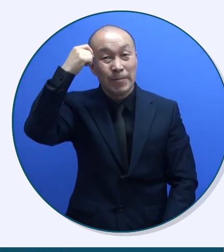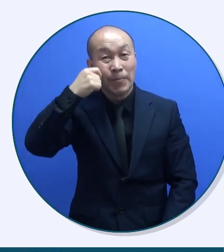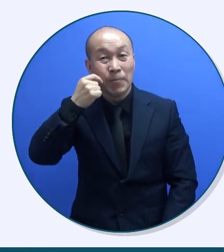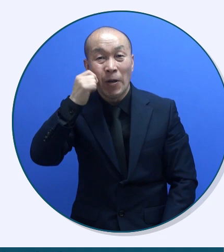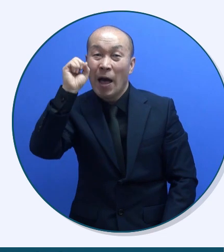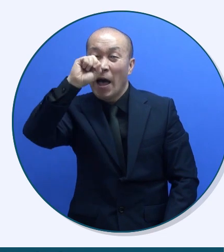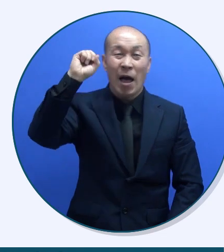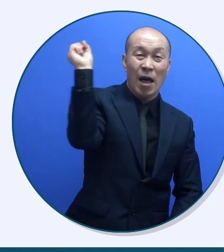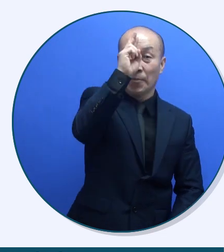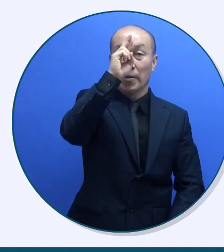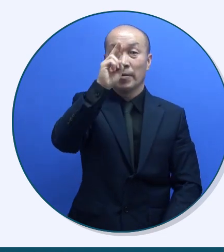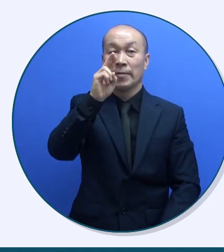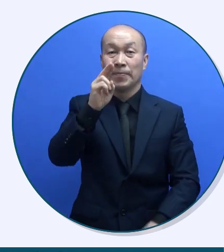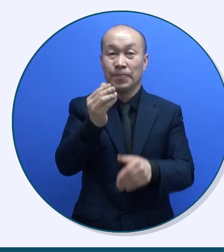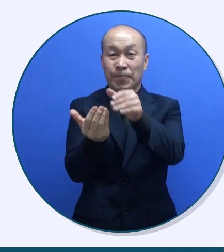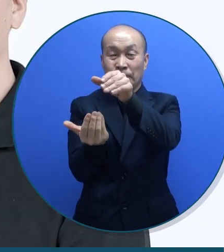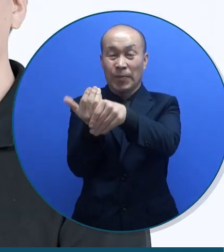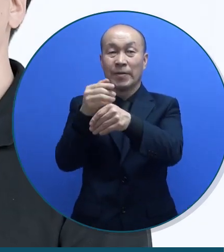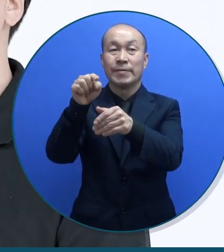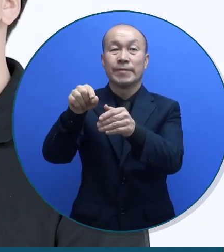갑자기 발생하는 경우가 많습니다.